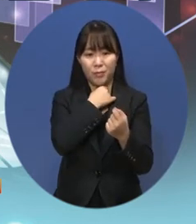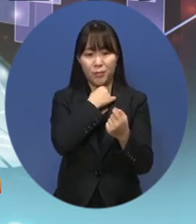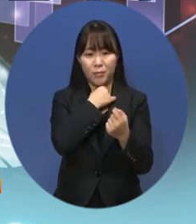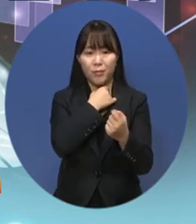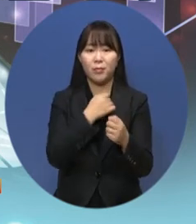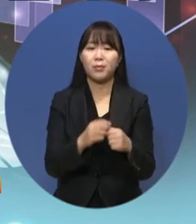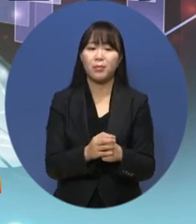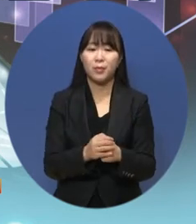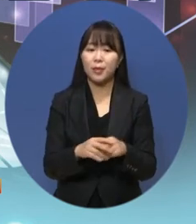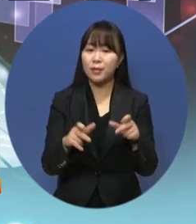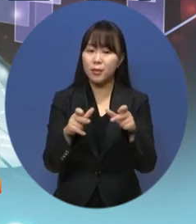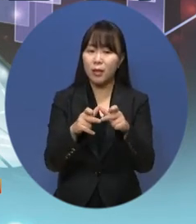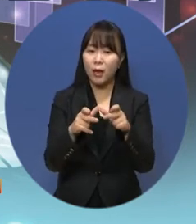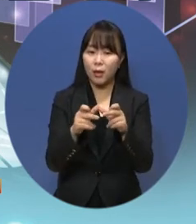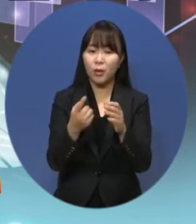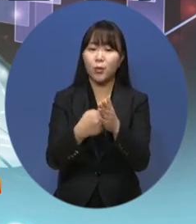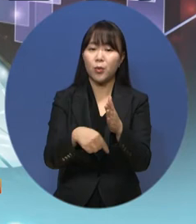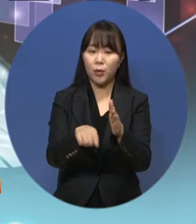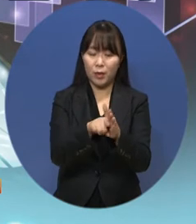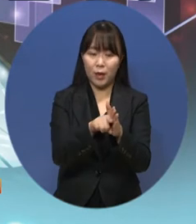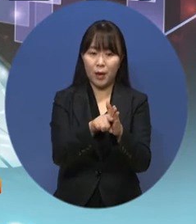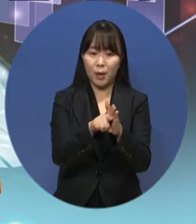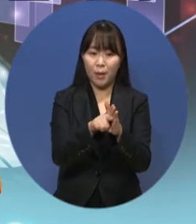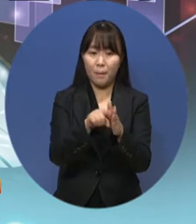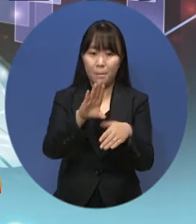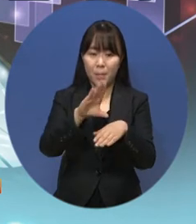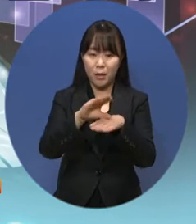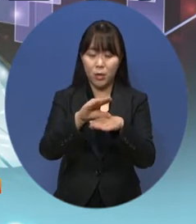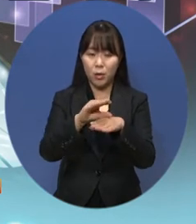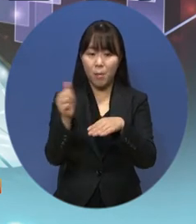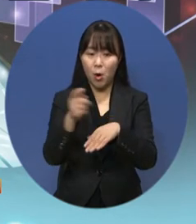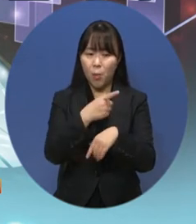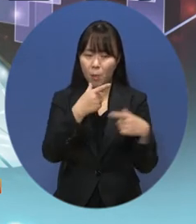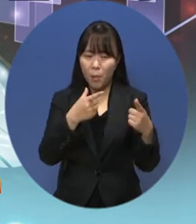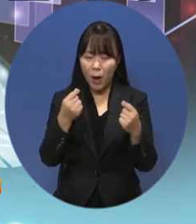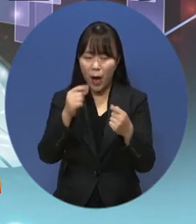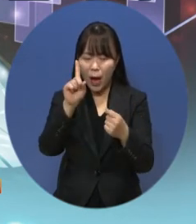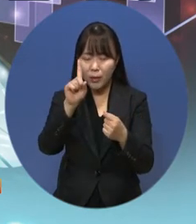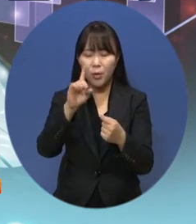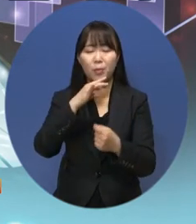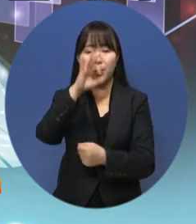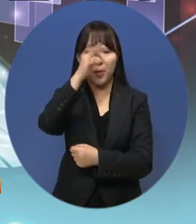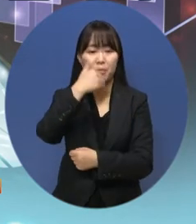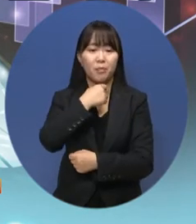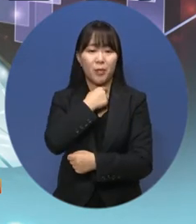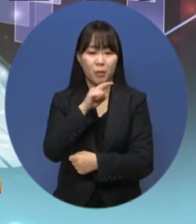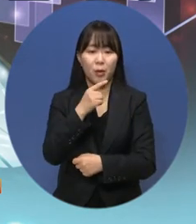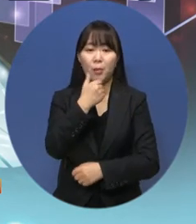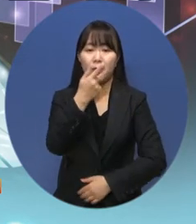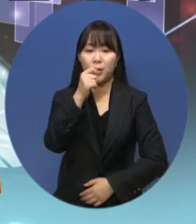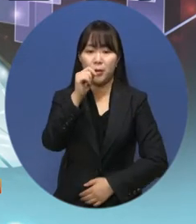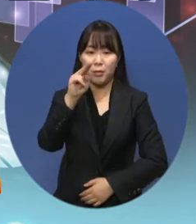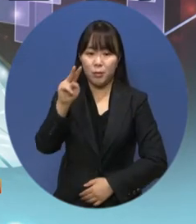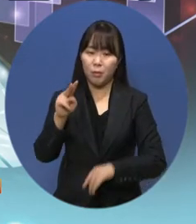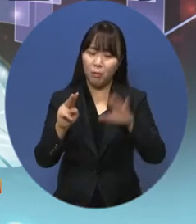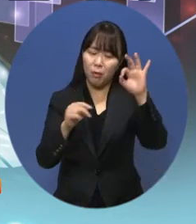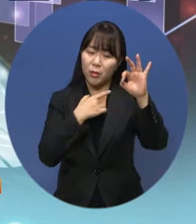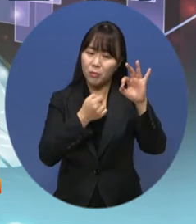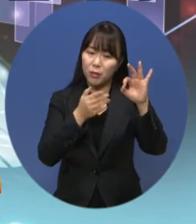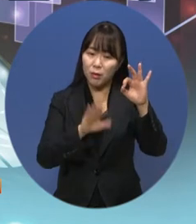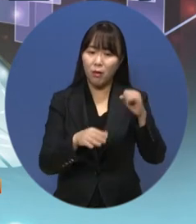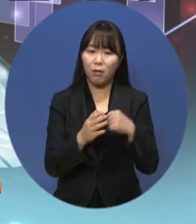장애인을 위한 방송을 같은 번호로 보고 싶습니다 이 말은 복지 tv 를 보려니